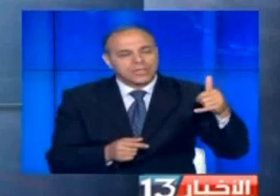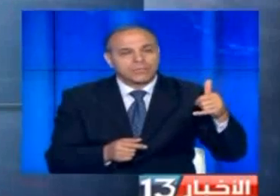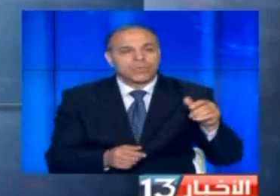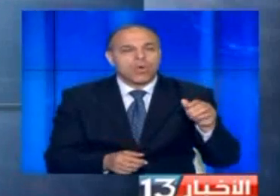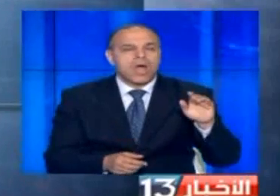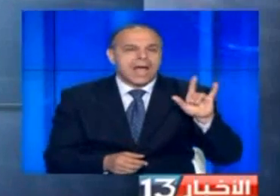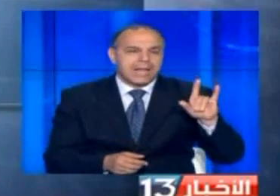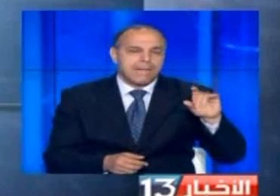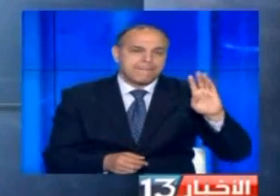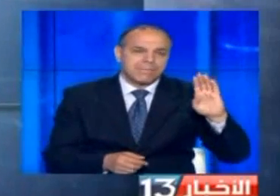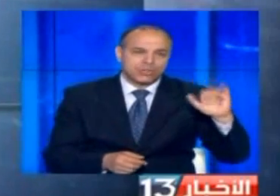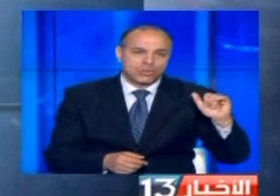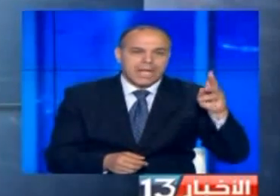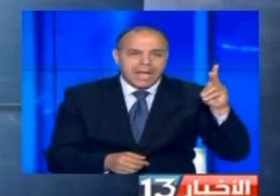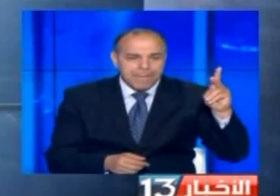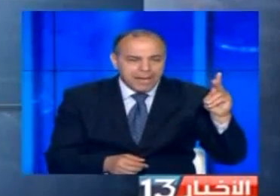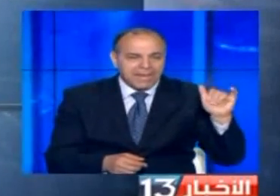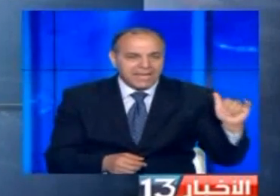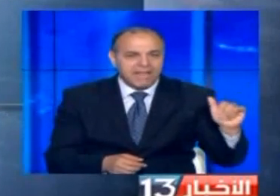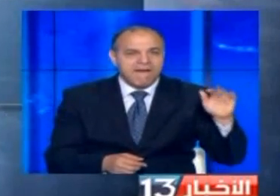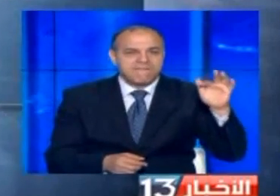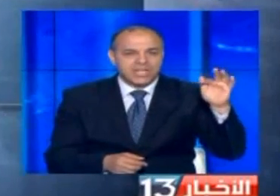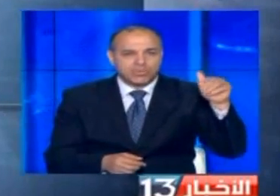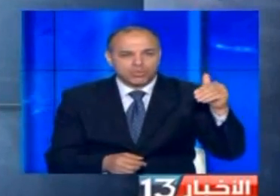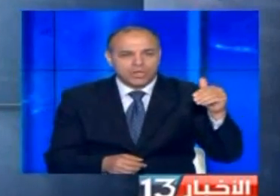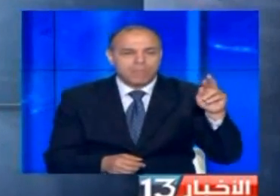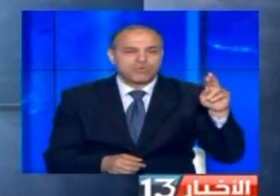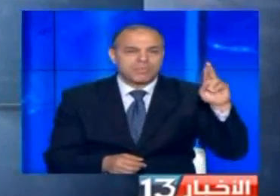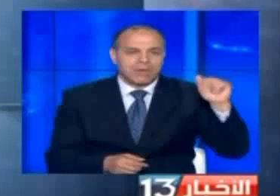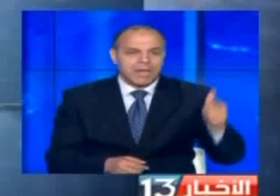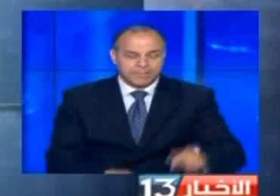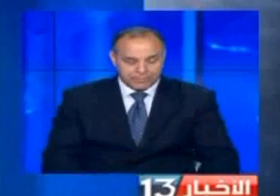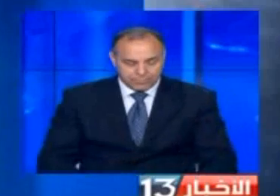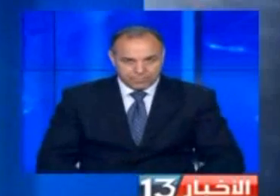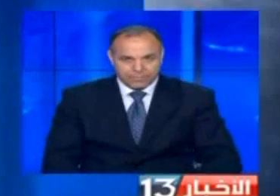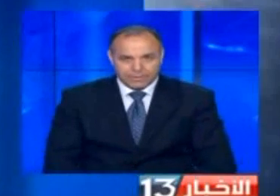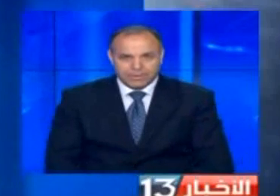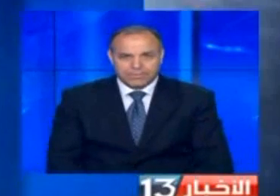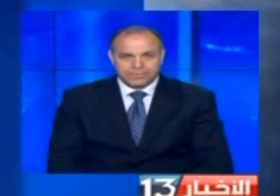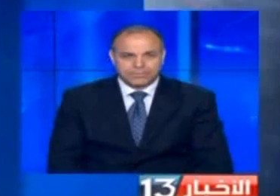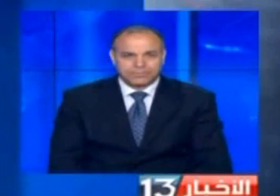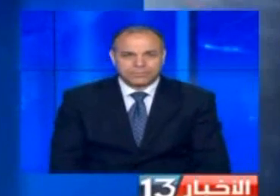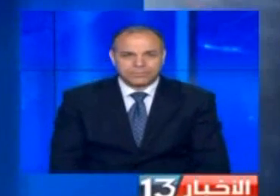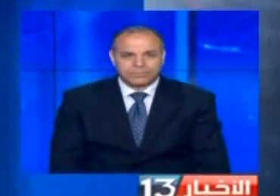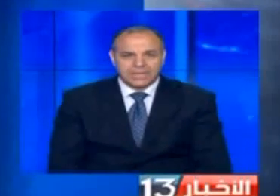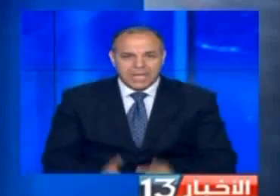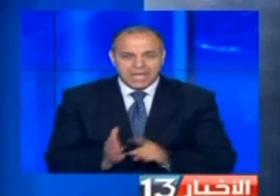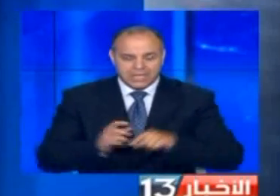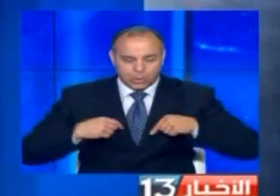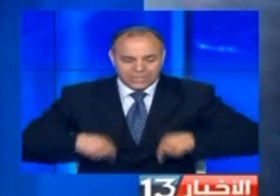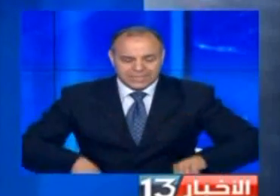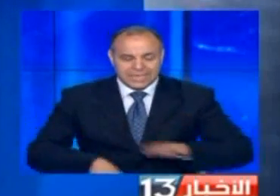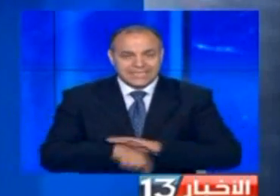بن مسعود كمال بن غلام فرج منجي بن رباح اكد وزير